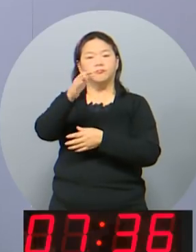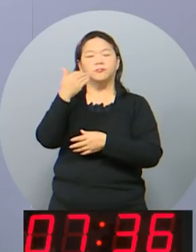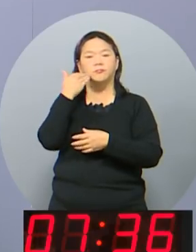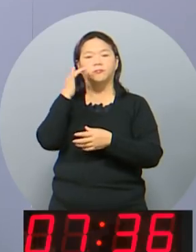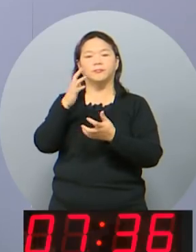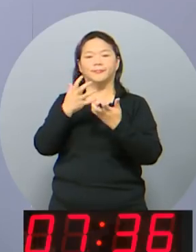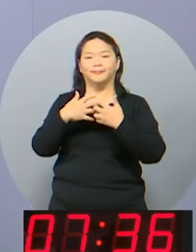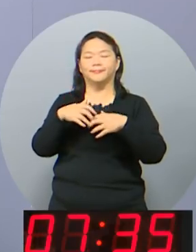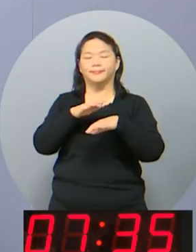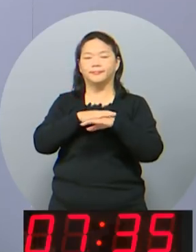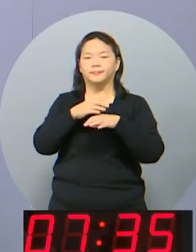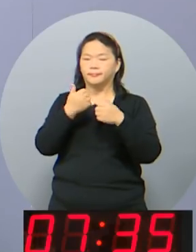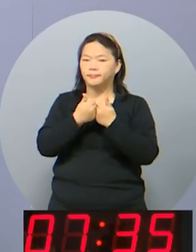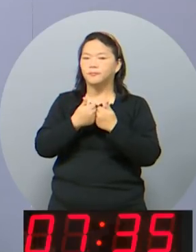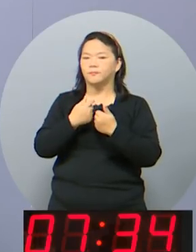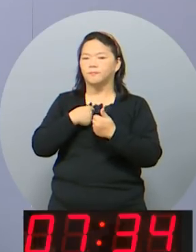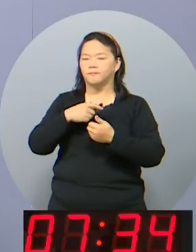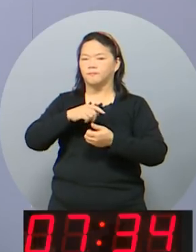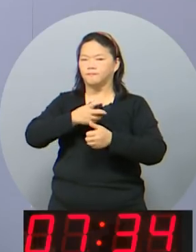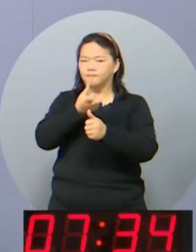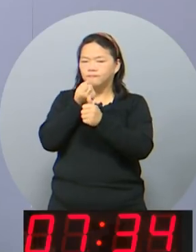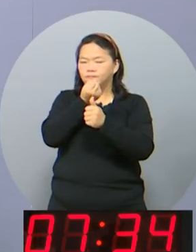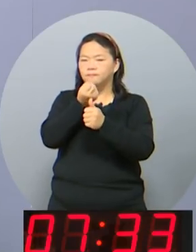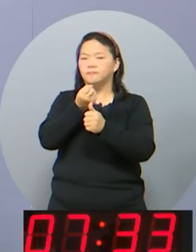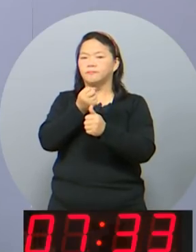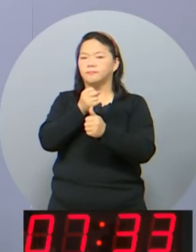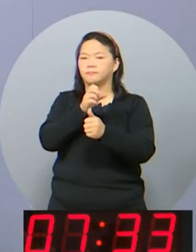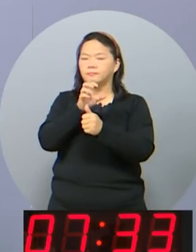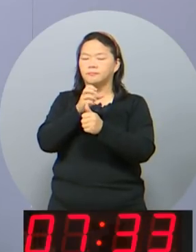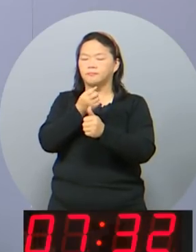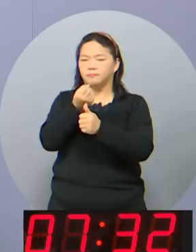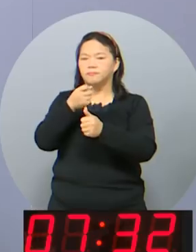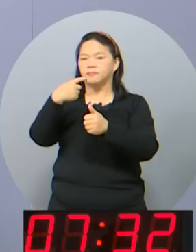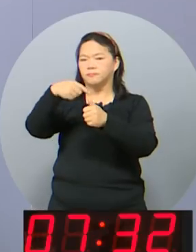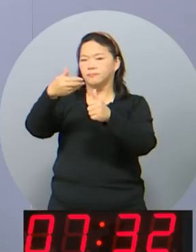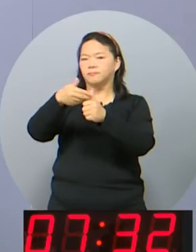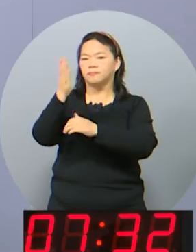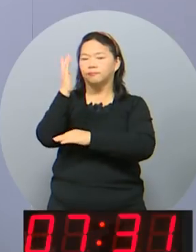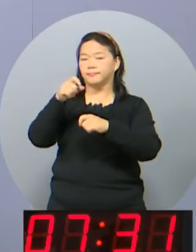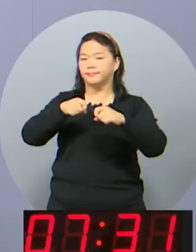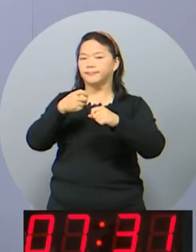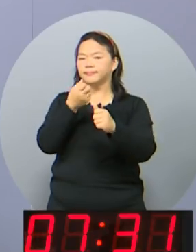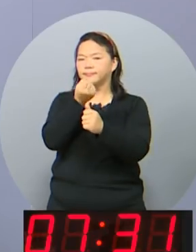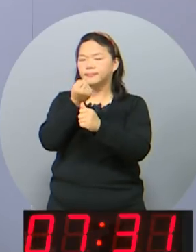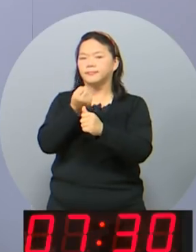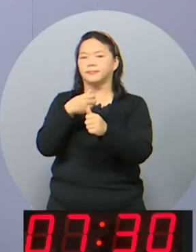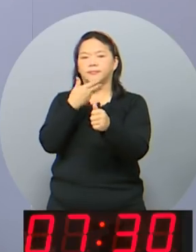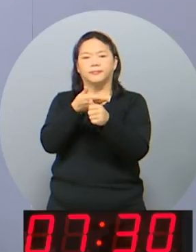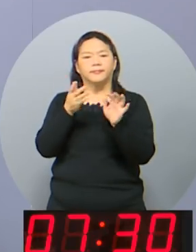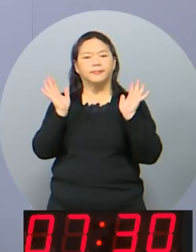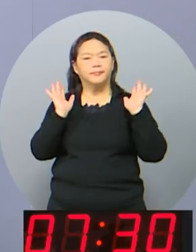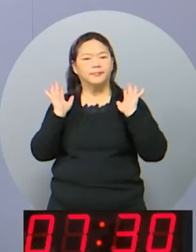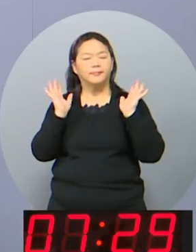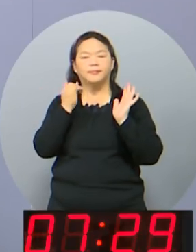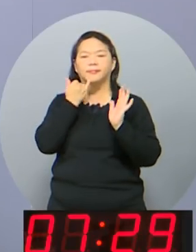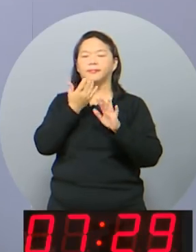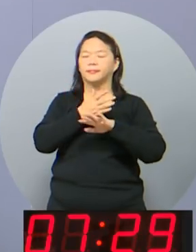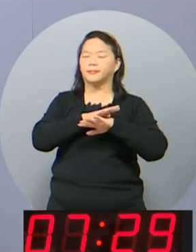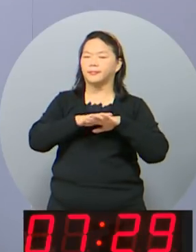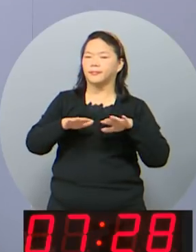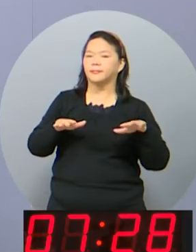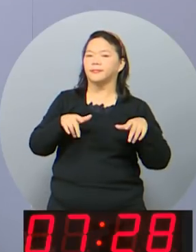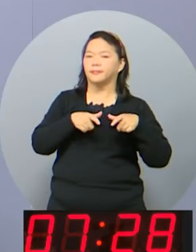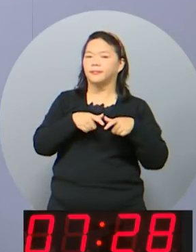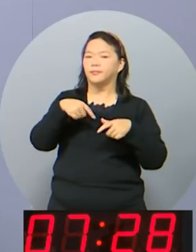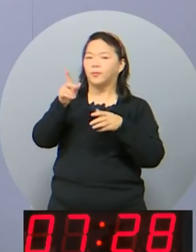更必须要严格把关这些教育的一个政策让我们的小孩可以安心就